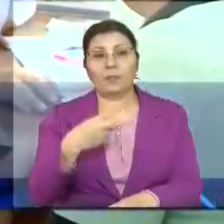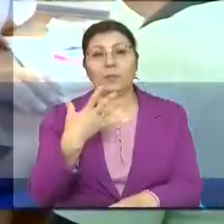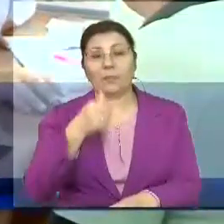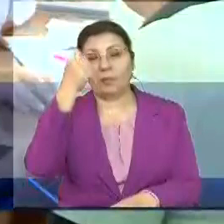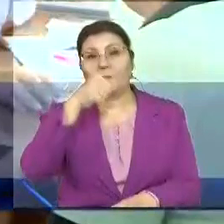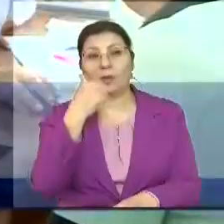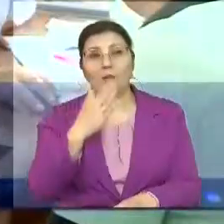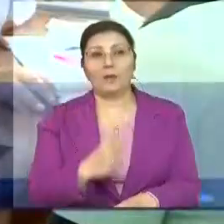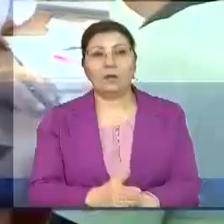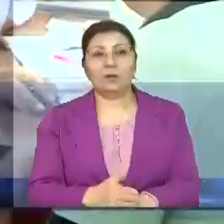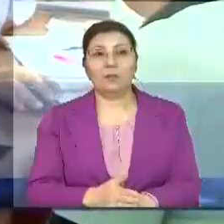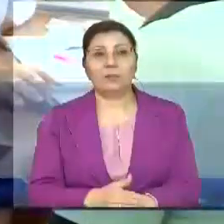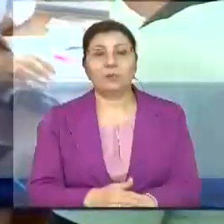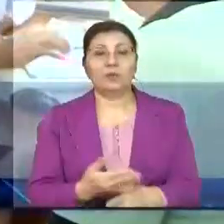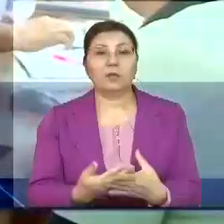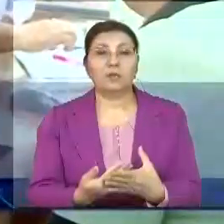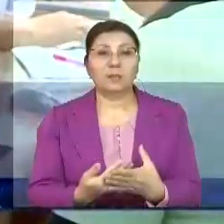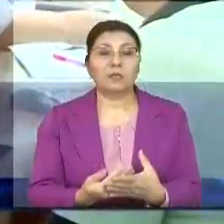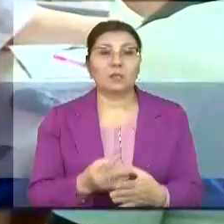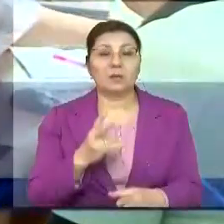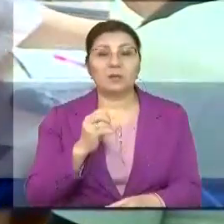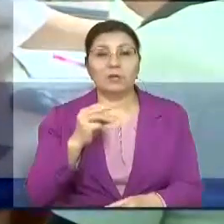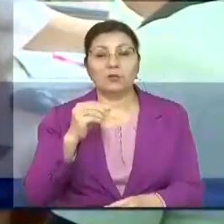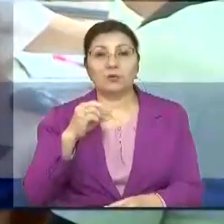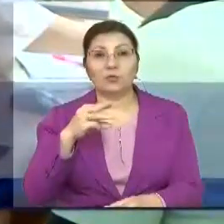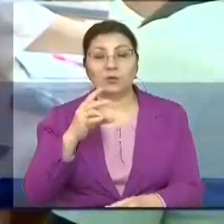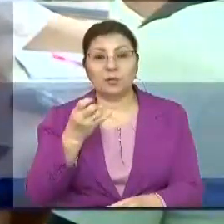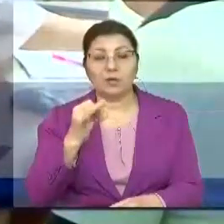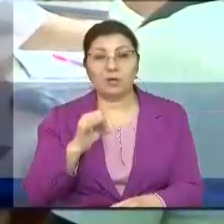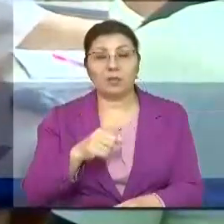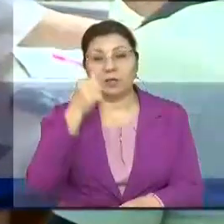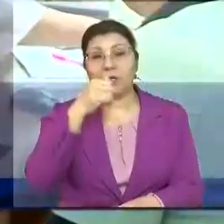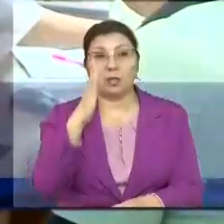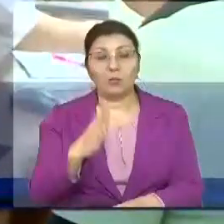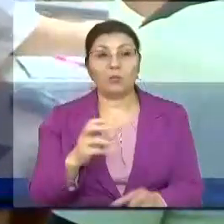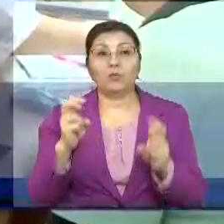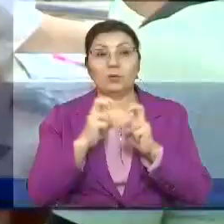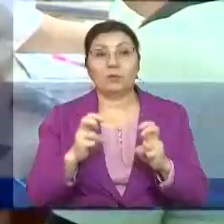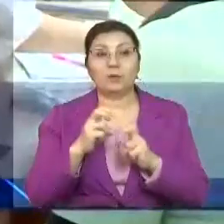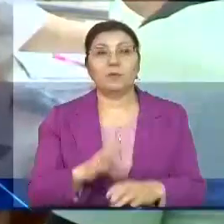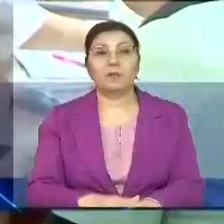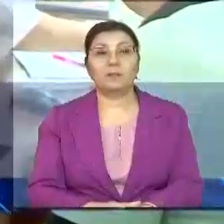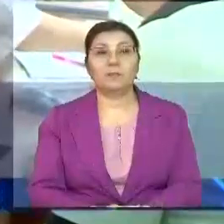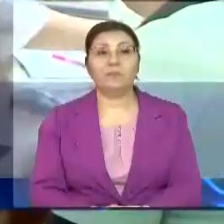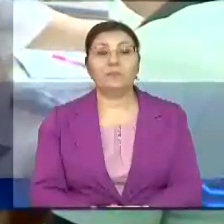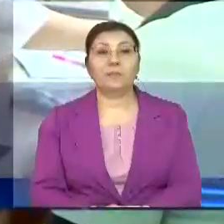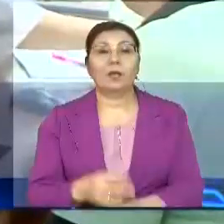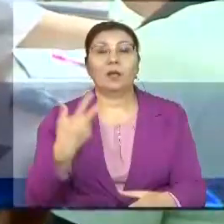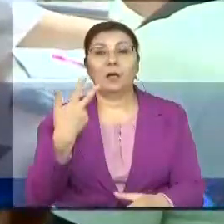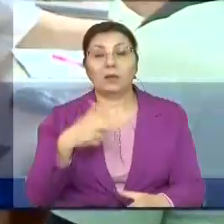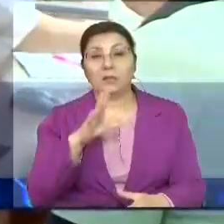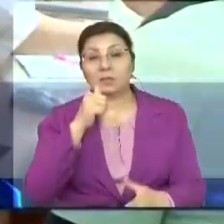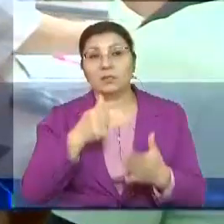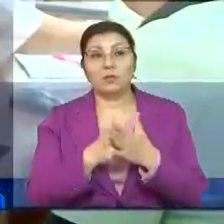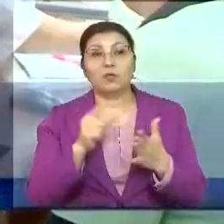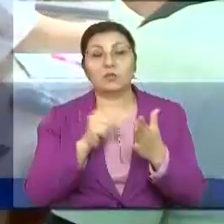они нечетные года будут, идут с учетом того, что возраста от 30 до 70 лет.